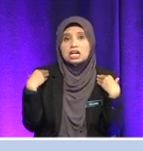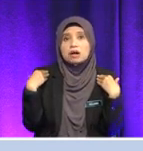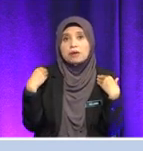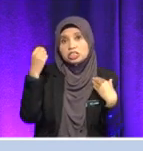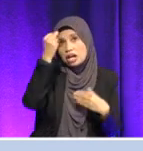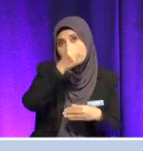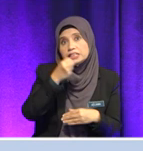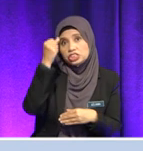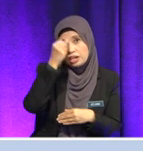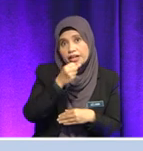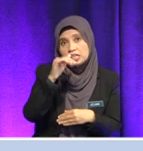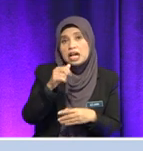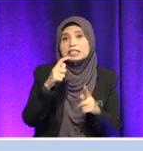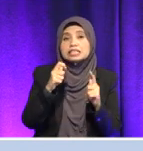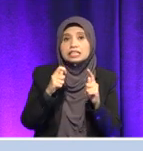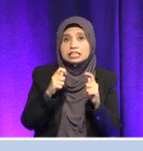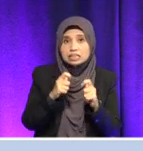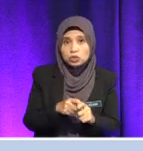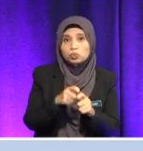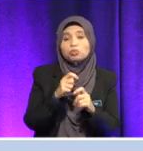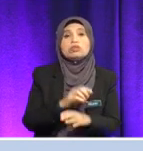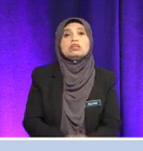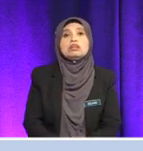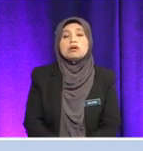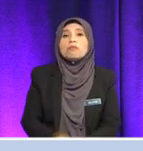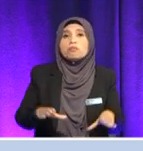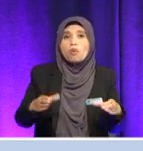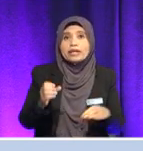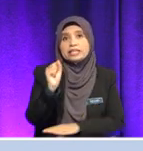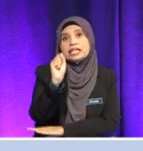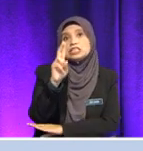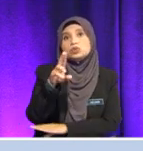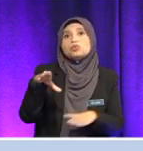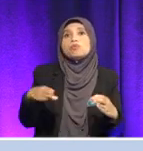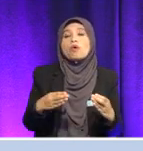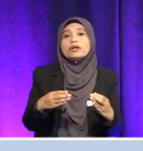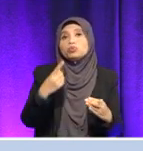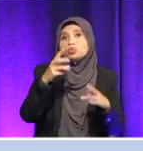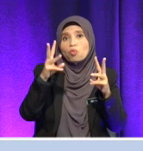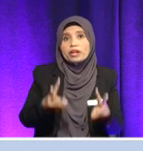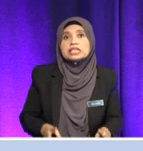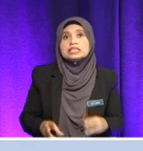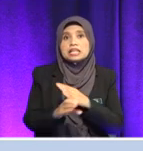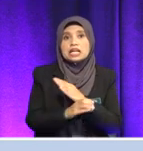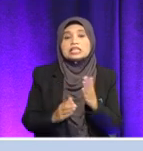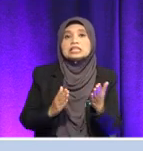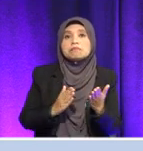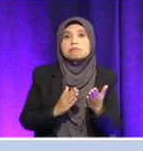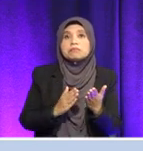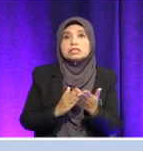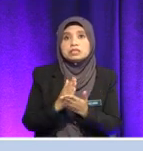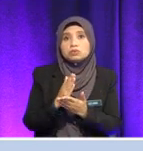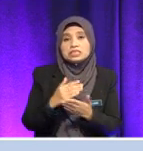kemudian yang ketiga menggese suruhan Jaya membuat peruntukan bagi kewarganegaraan menerussi